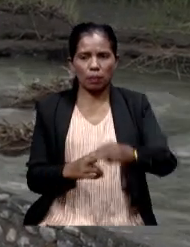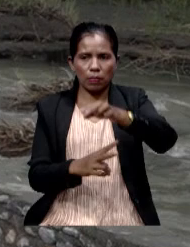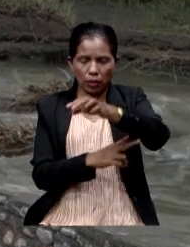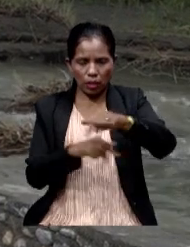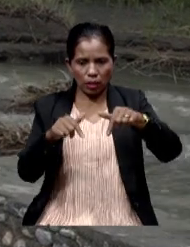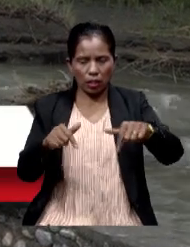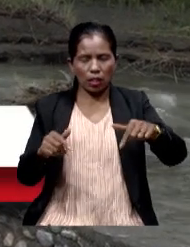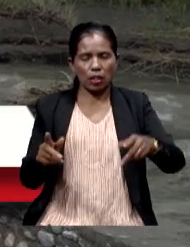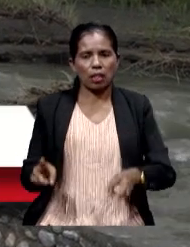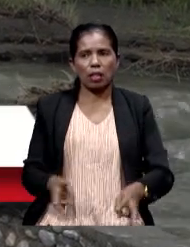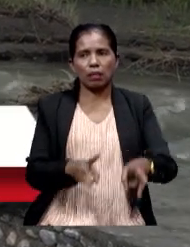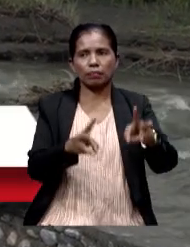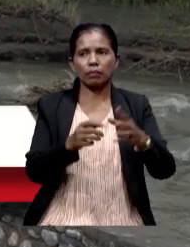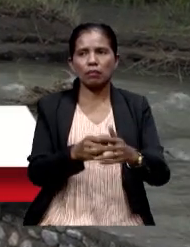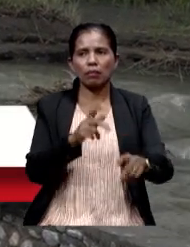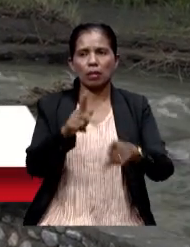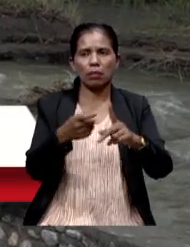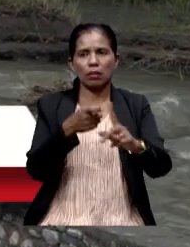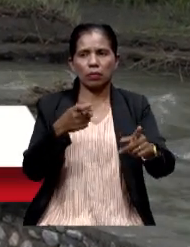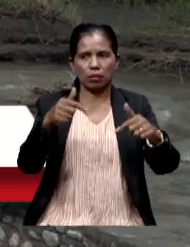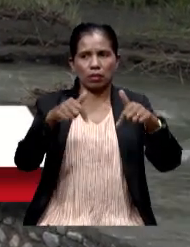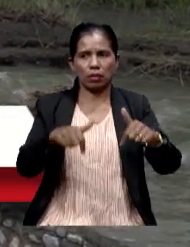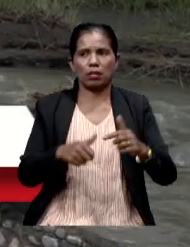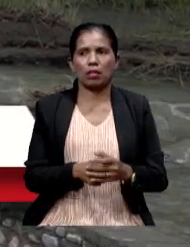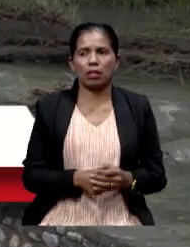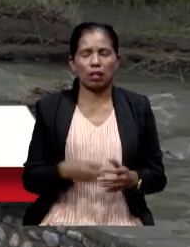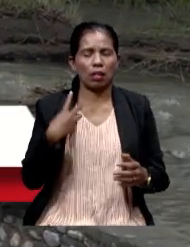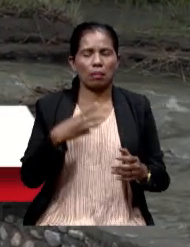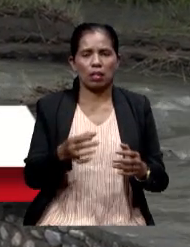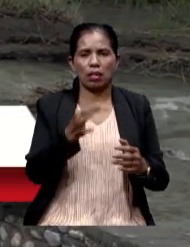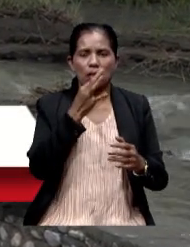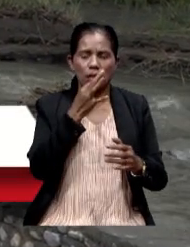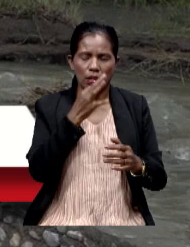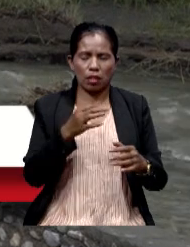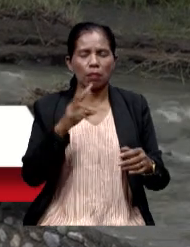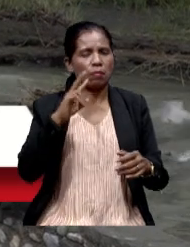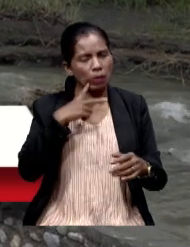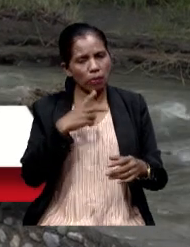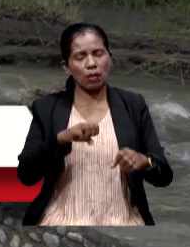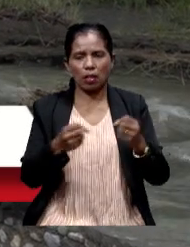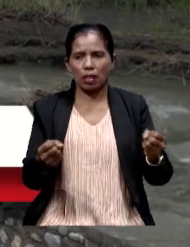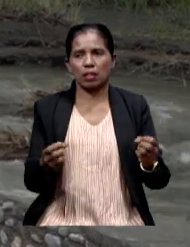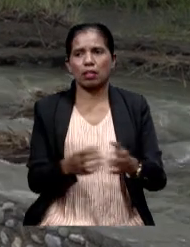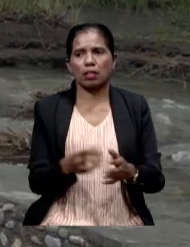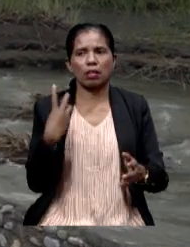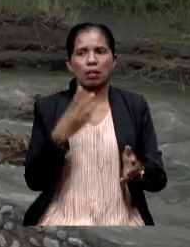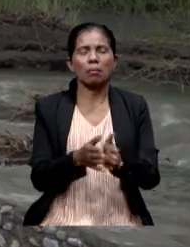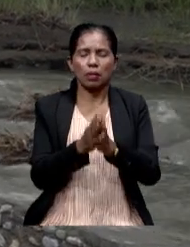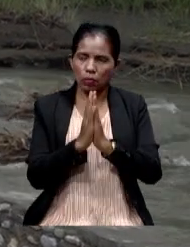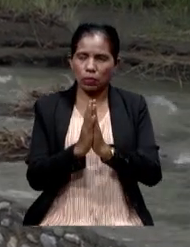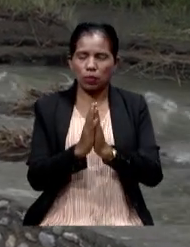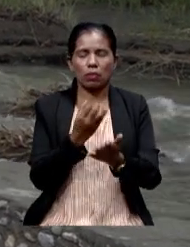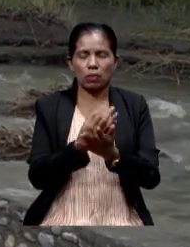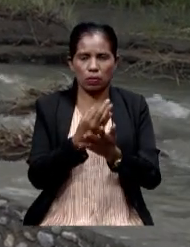ami bobo husi sore mai ene mas amnya hahane istraga de las de amnya husu fo husu osang